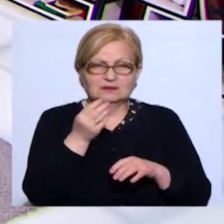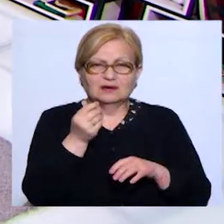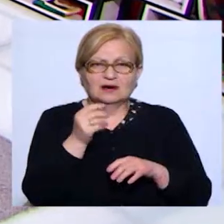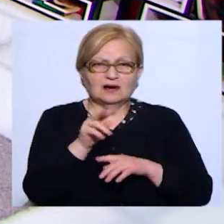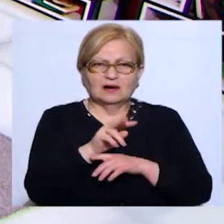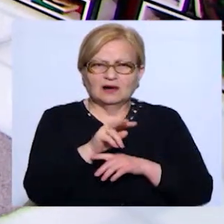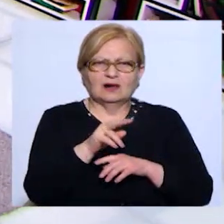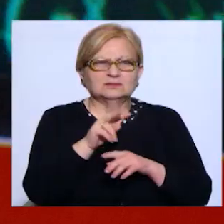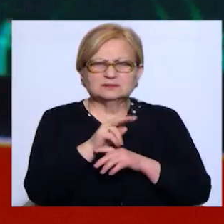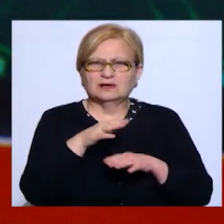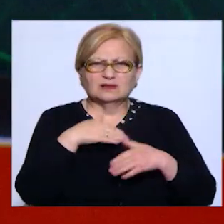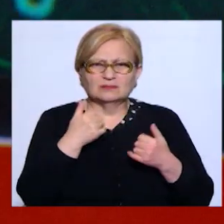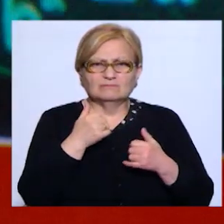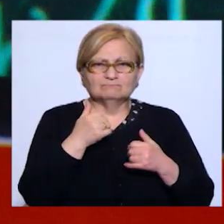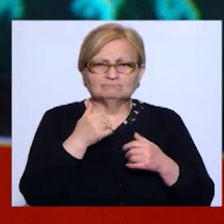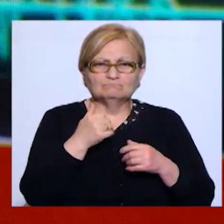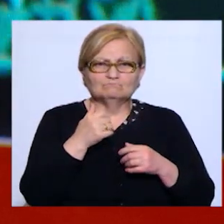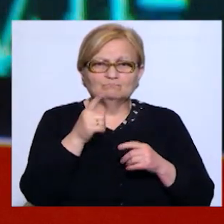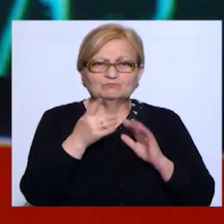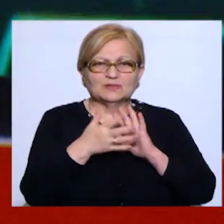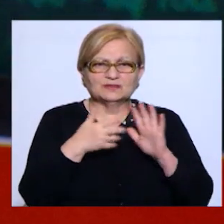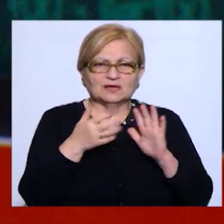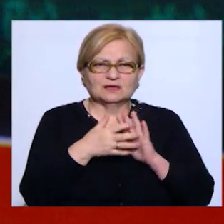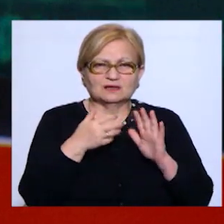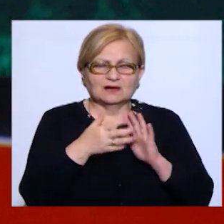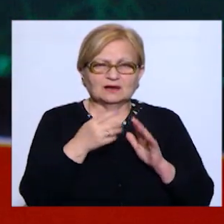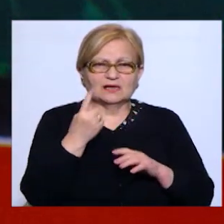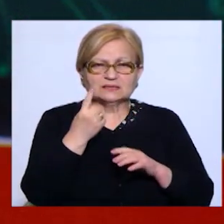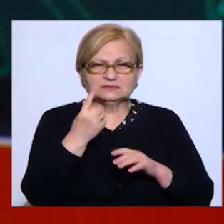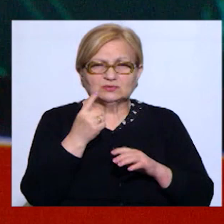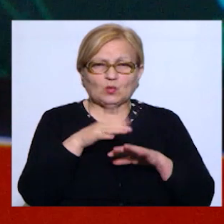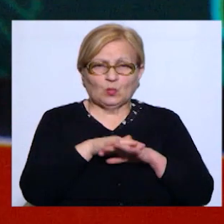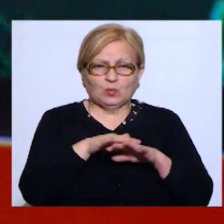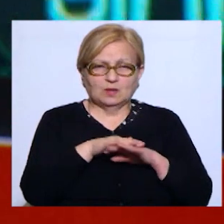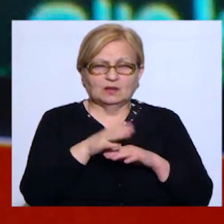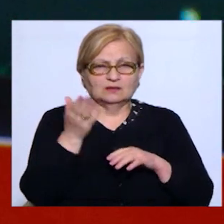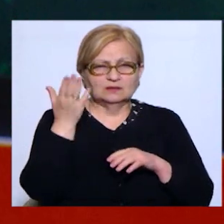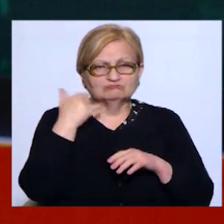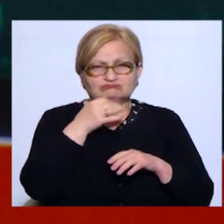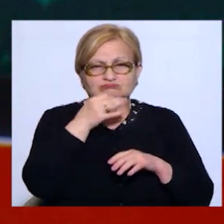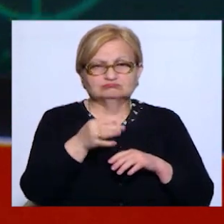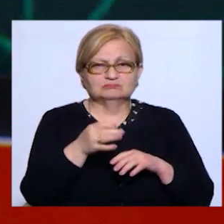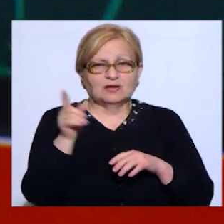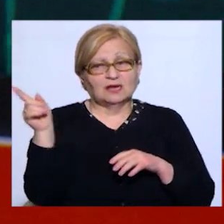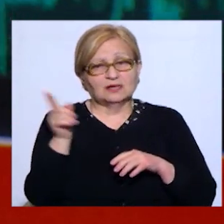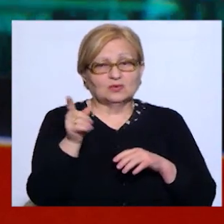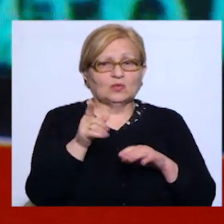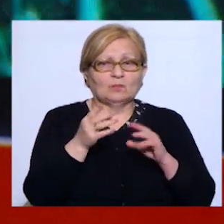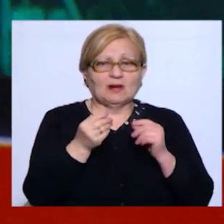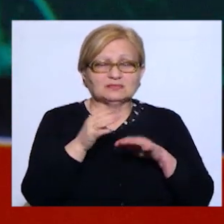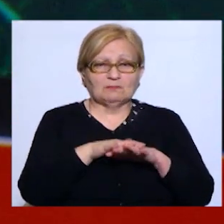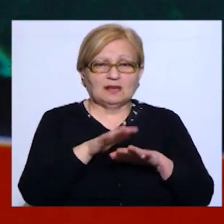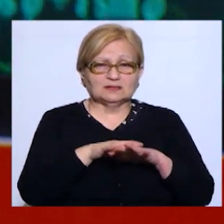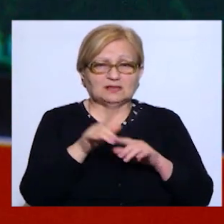ფილოლოგობა უნდა თათო ლიტერატურას ცოდნა ზუსტად, მაგრამ დააკლდა 1 ქულა გამოცდაზე. და ნუ მაშინ უთხრეს, აი მათემატიკის ფაკულტეტზე არის ადგილიო 1